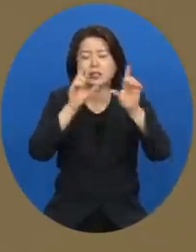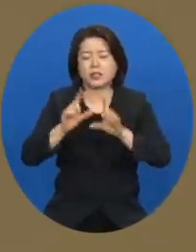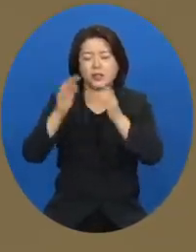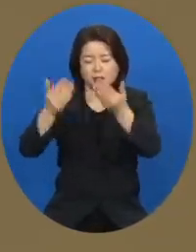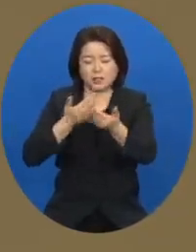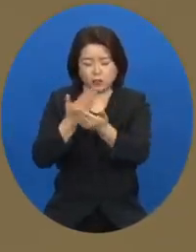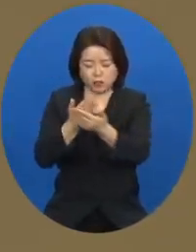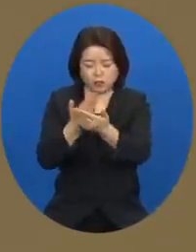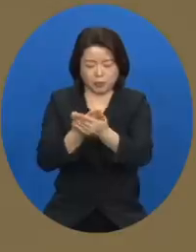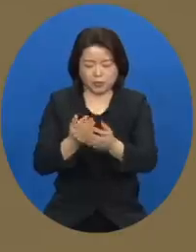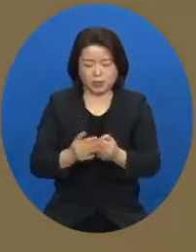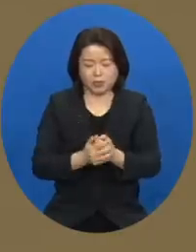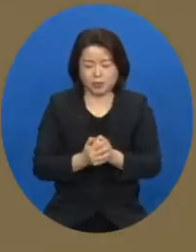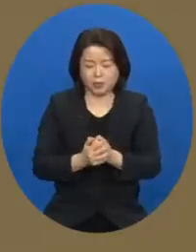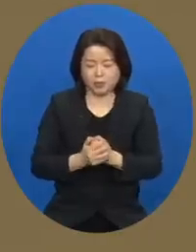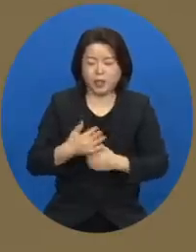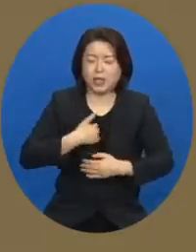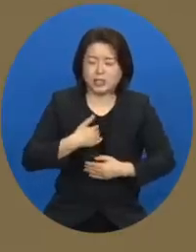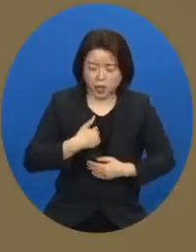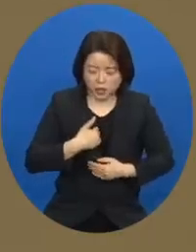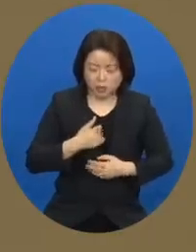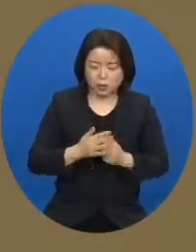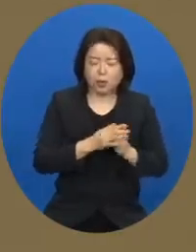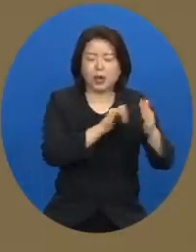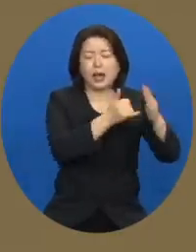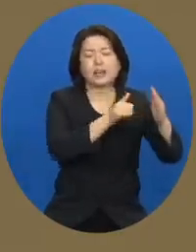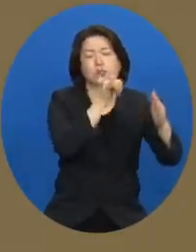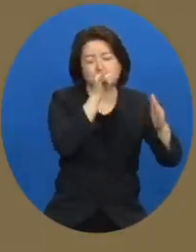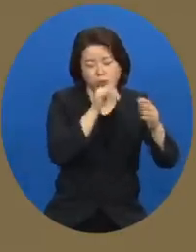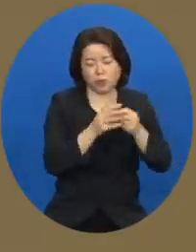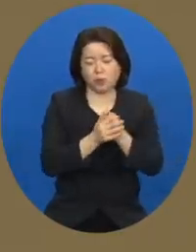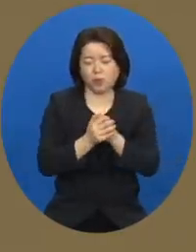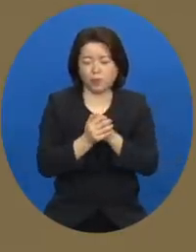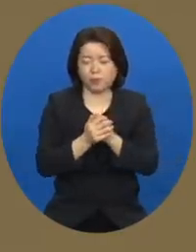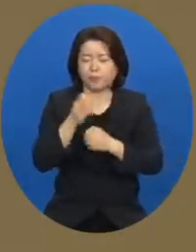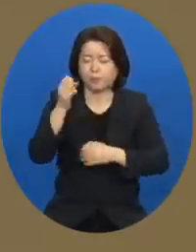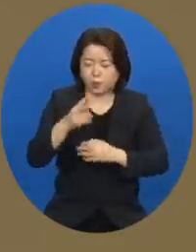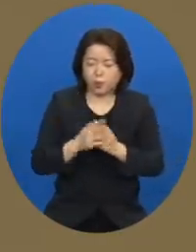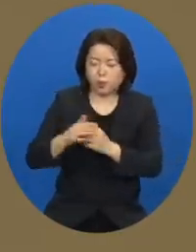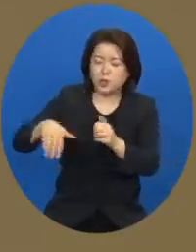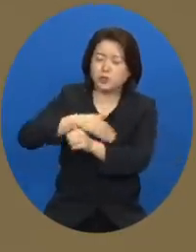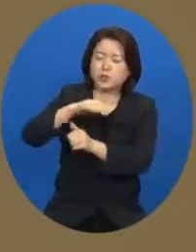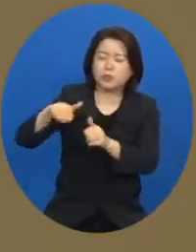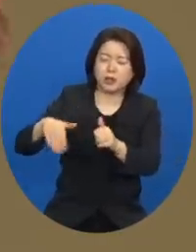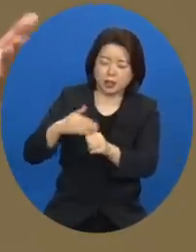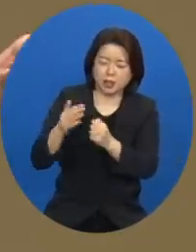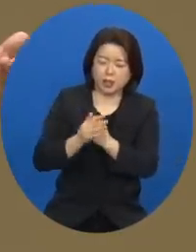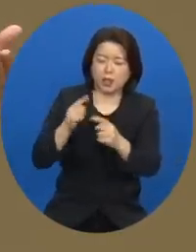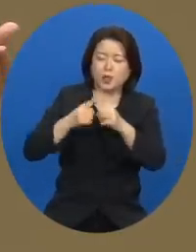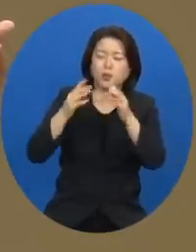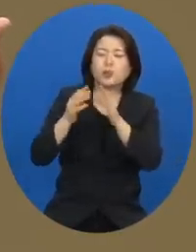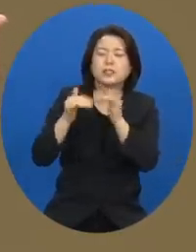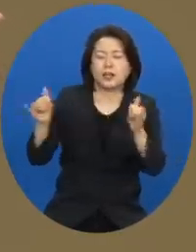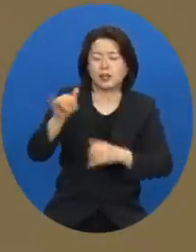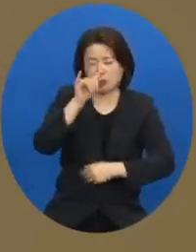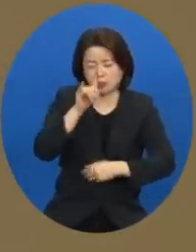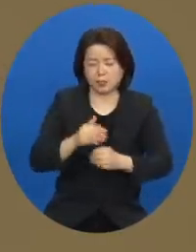주옵소서. 저에게도 가족이 있고 또 주변에 있는 교우들이